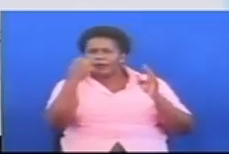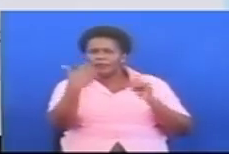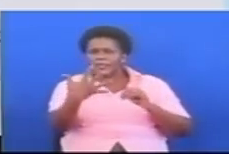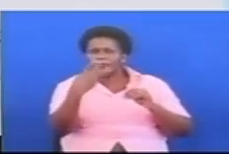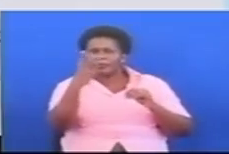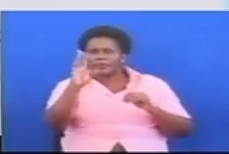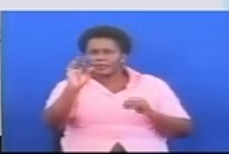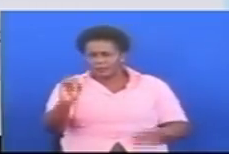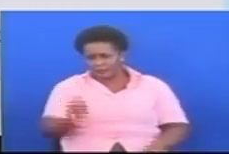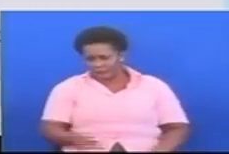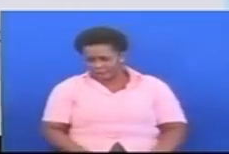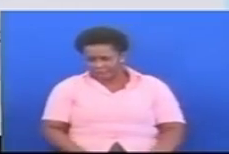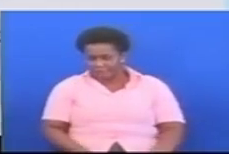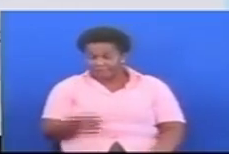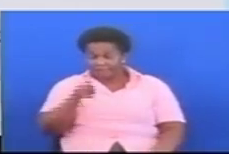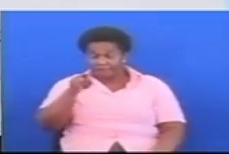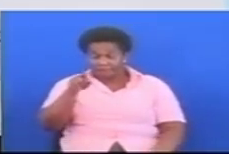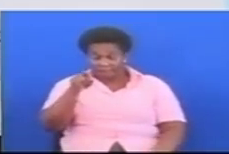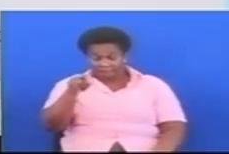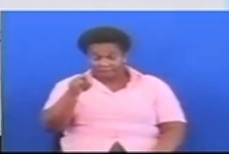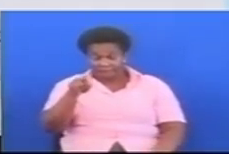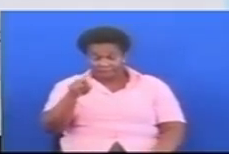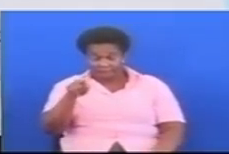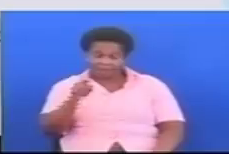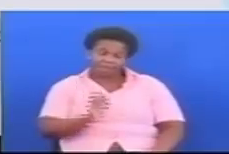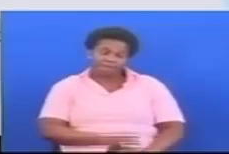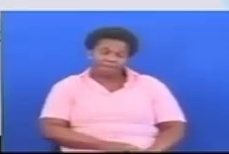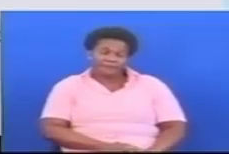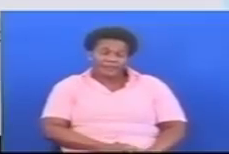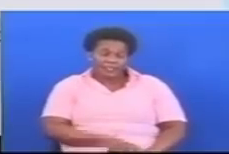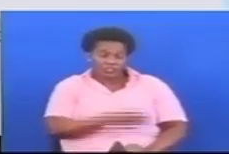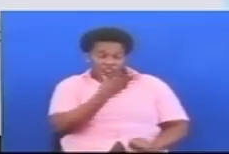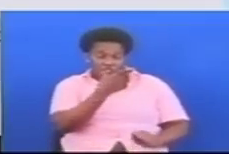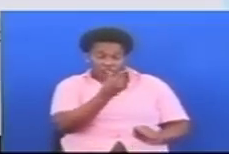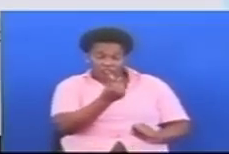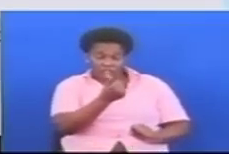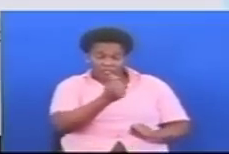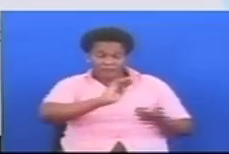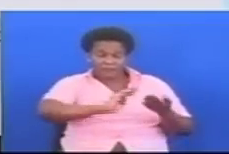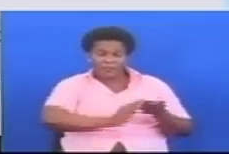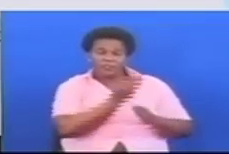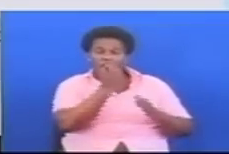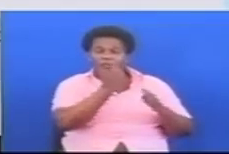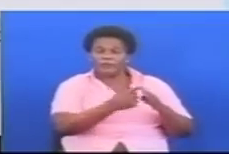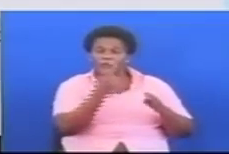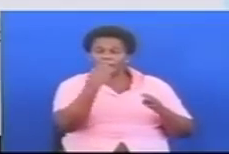610,469,888,530 ambazo kati ya fedha hizo shilingi bilioni